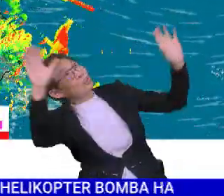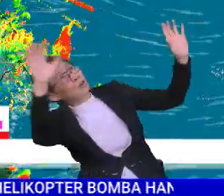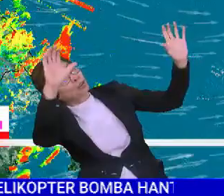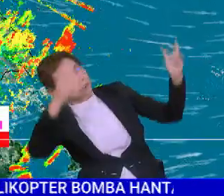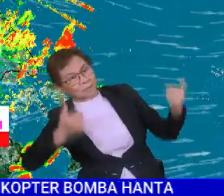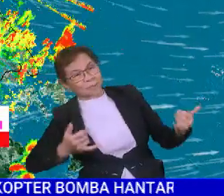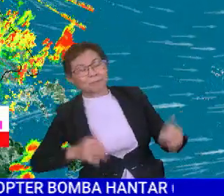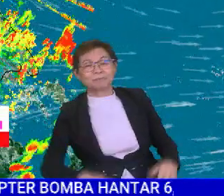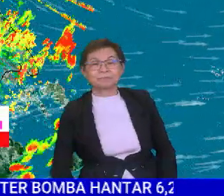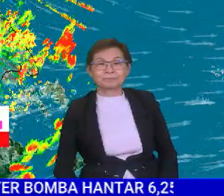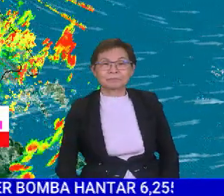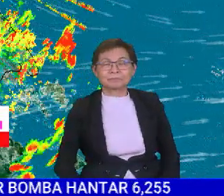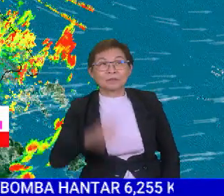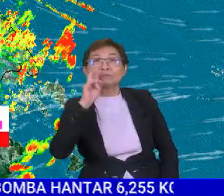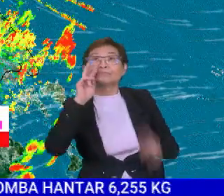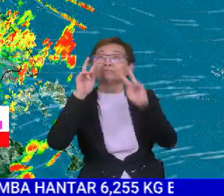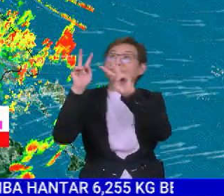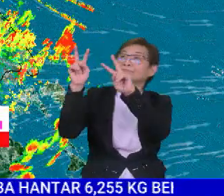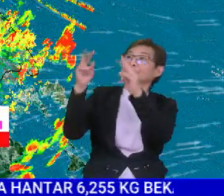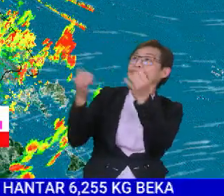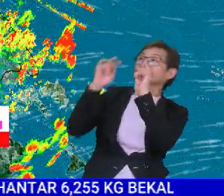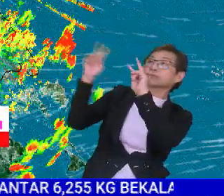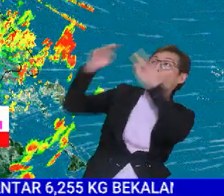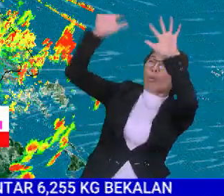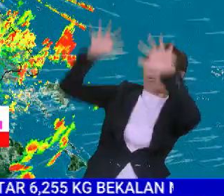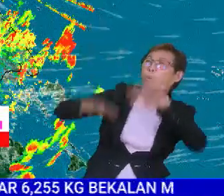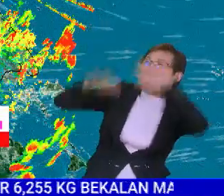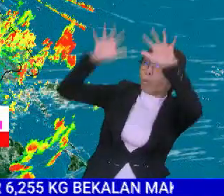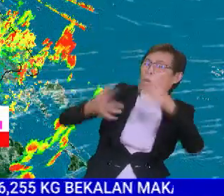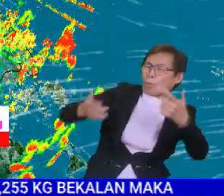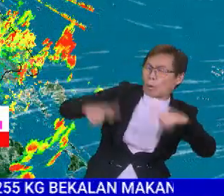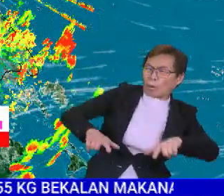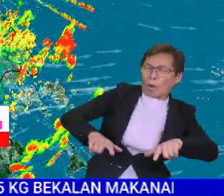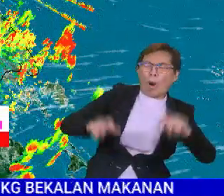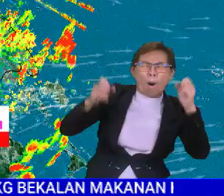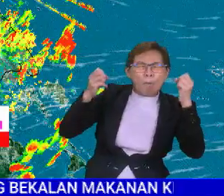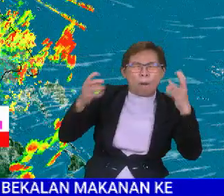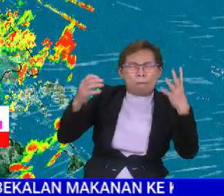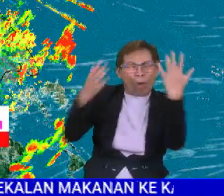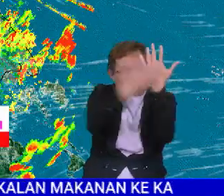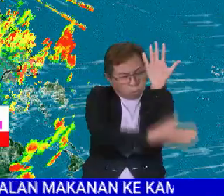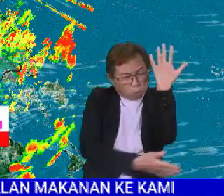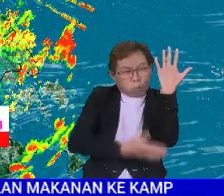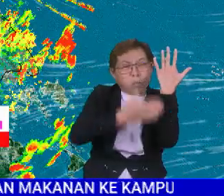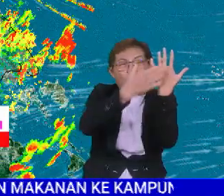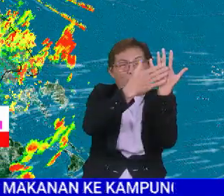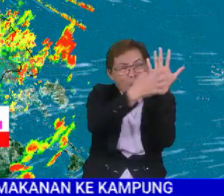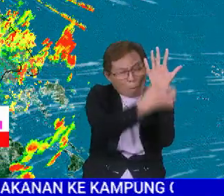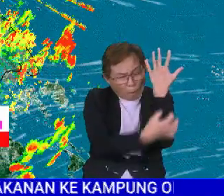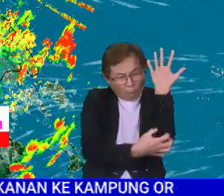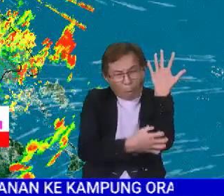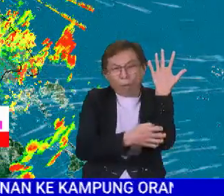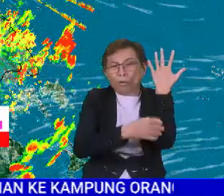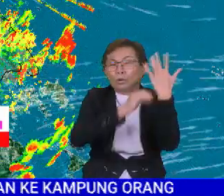cuaca semasa. Dapat diperhatikan ketika ini, hujan lebat kini sedang berlaku di kebanyakan tempat melibatkan